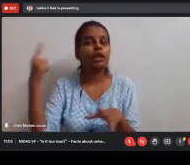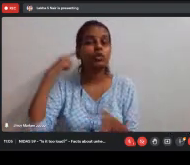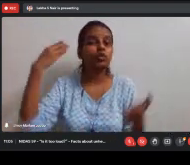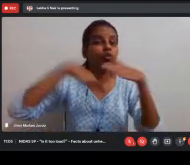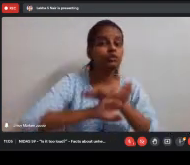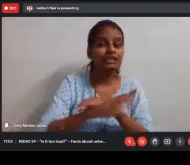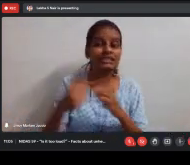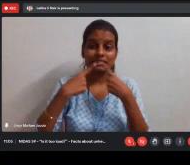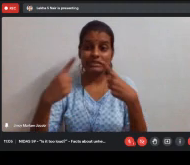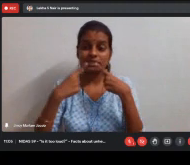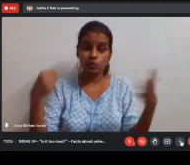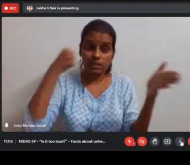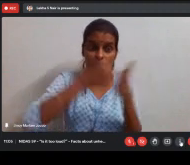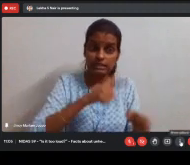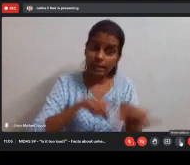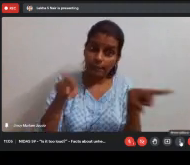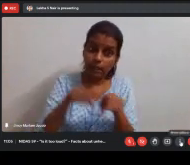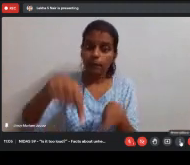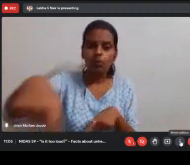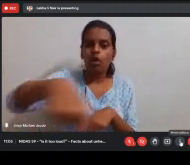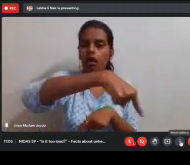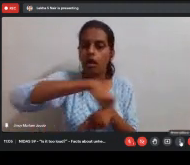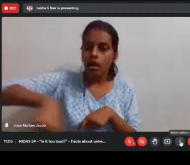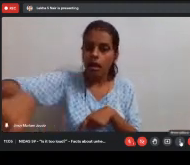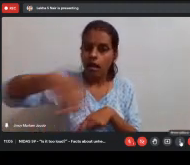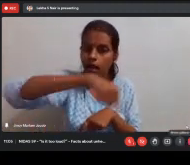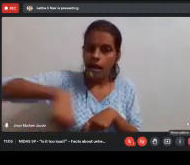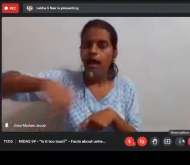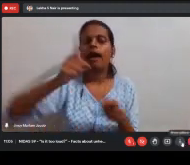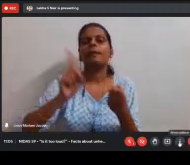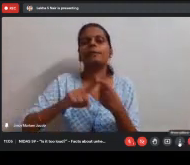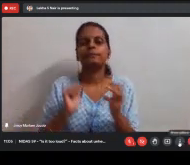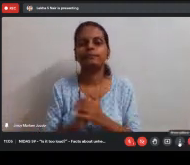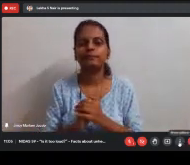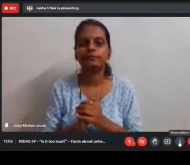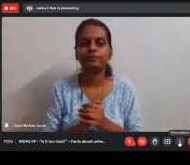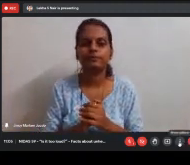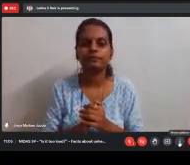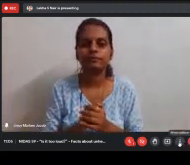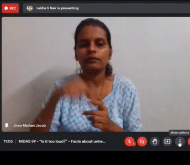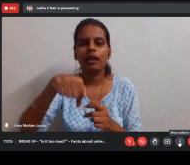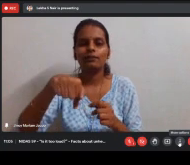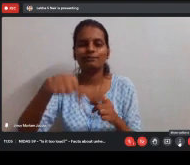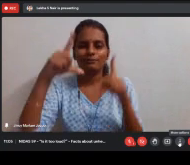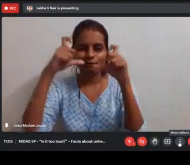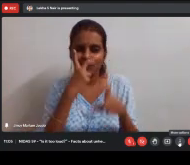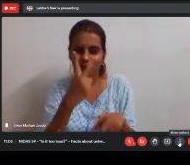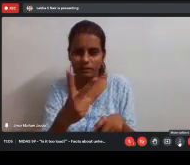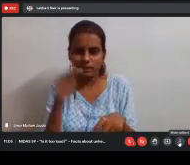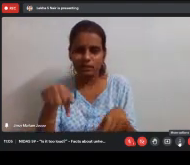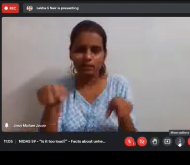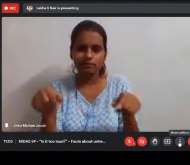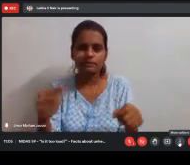ഉണ്ടാക്കുന്നു. ഈ ഓളങ്ങളാണ് നമ്മൾ വെള്ളത്തിലേക്ക് ഒരു കല്ലിടുമ്പോഴത്തേക്കും വെള്ളത്തിൽ ഓളങ്ങൾ സൃഷ്ടിക്കുന്നത് പോലെ നമ്മളുടെ ചെവിക്കകത്ത് ഈ